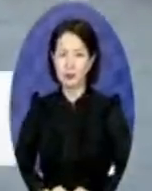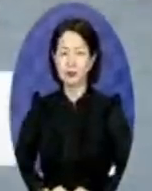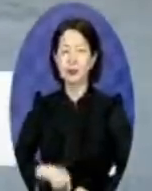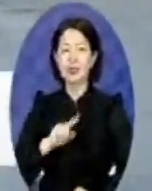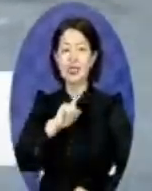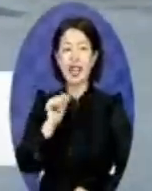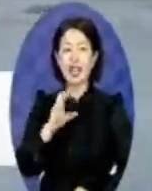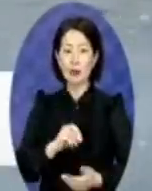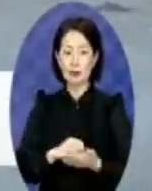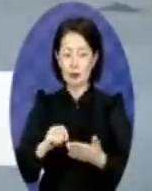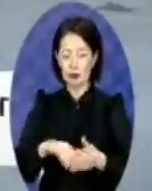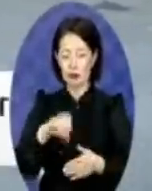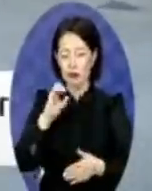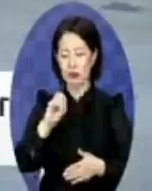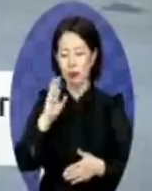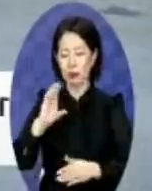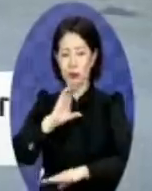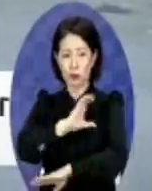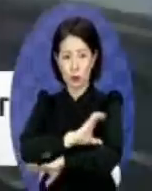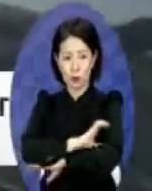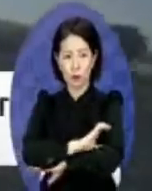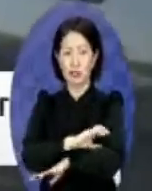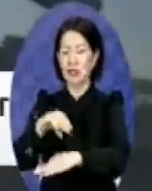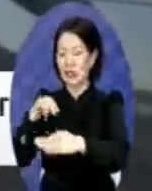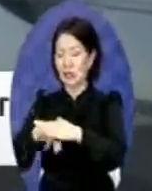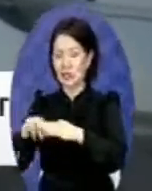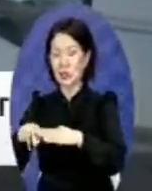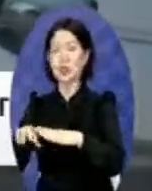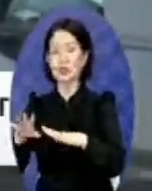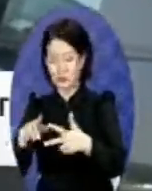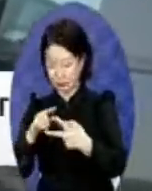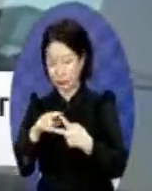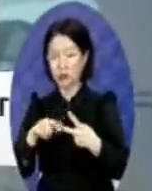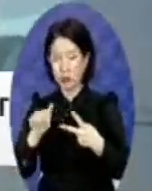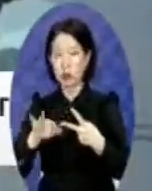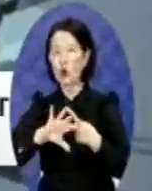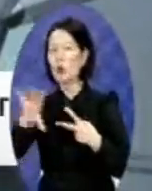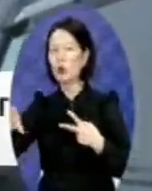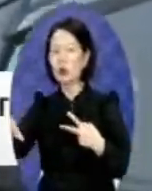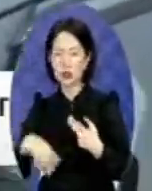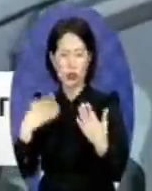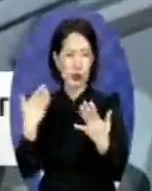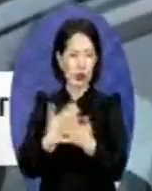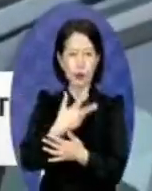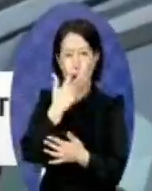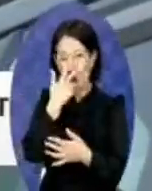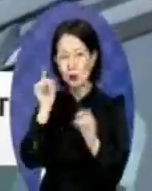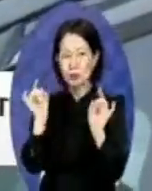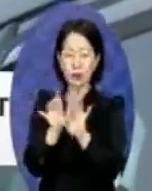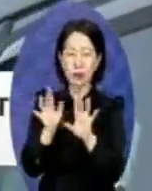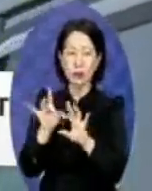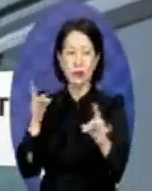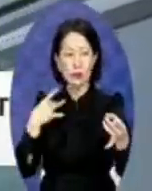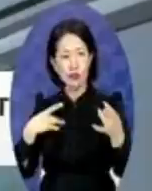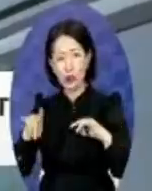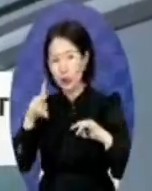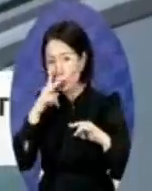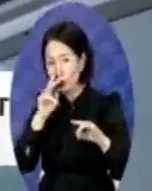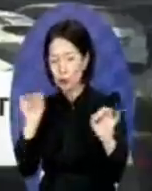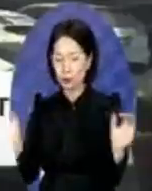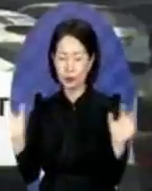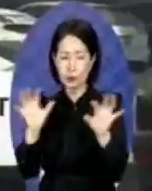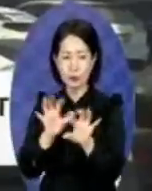Захирамжийн дурдсанаар ерөнхий боловсролын сургуульд цэрлэгээс бусад сургуулийн үйл ажиллагаа, олон нийтийн арга хэмжээ, кино театр, урлаг соёлын үзэр үйлчлэгээ